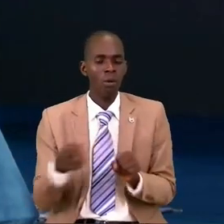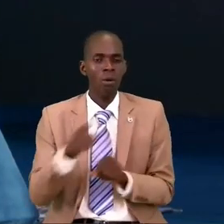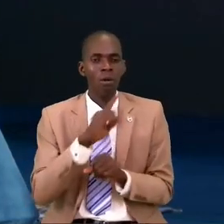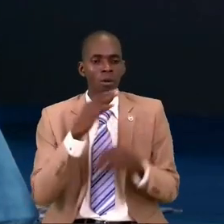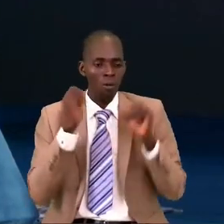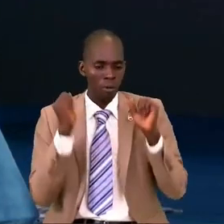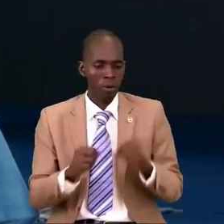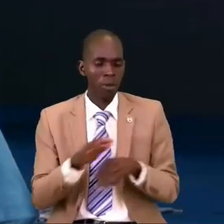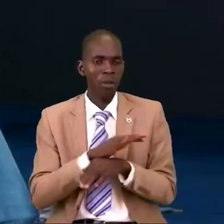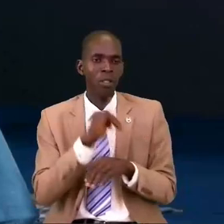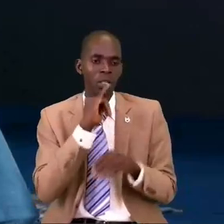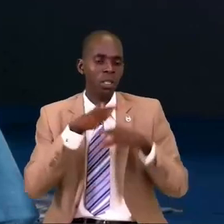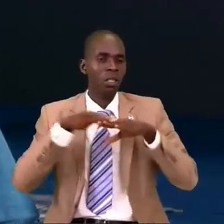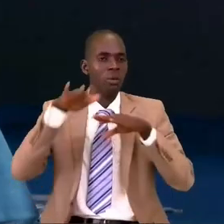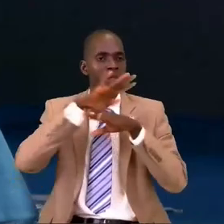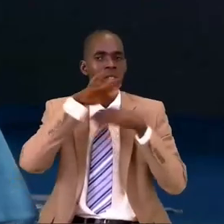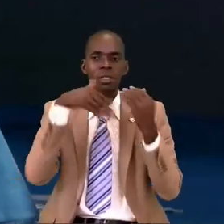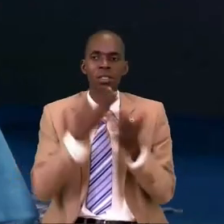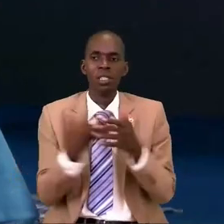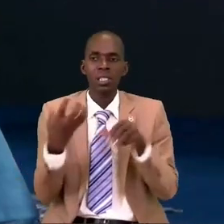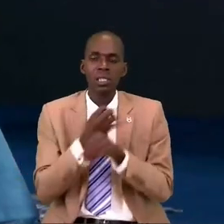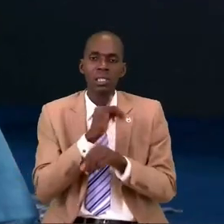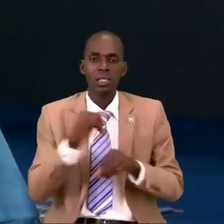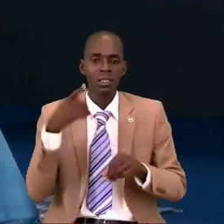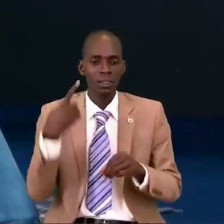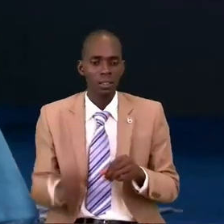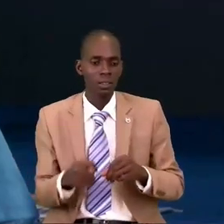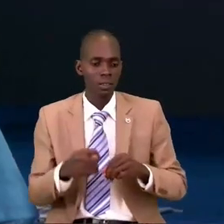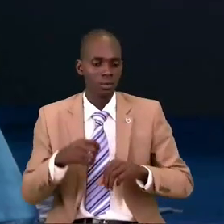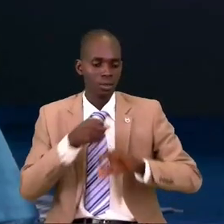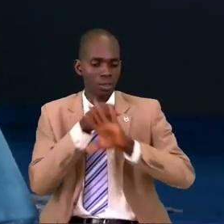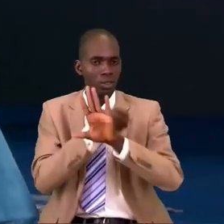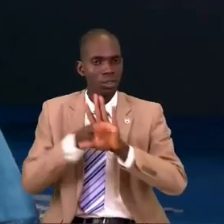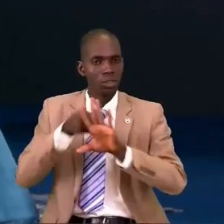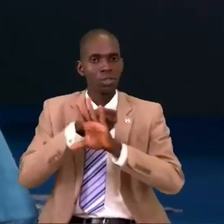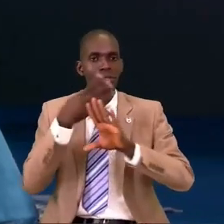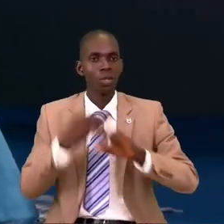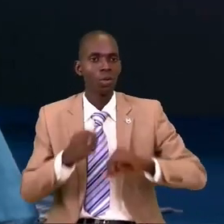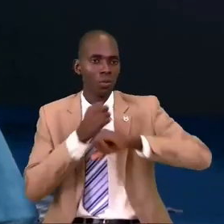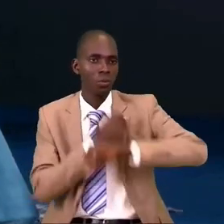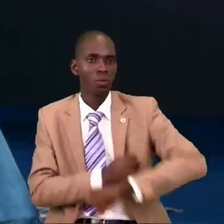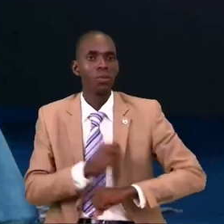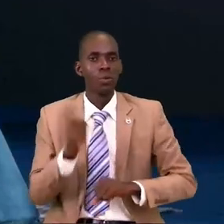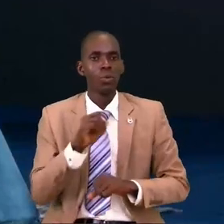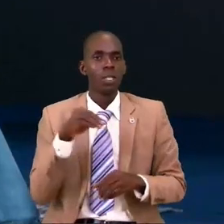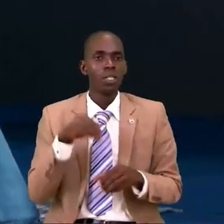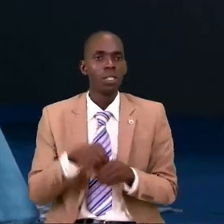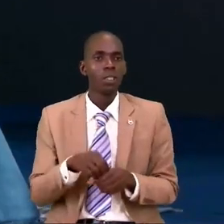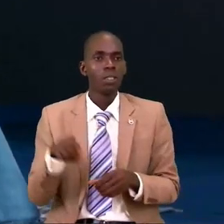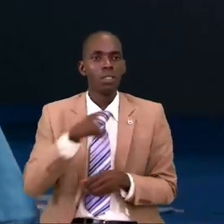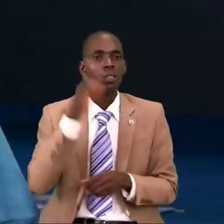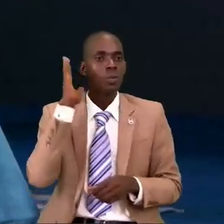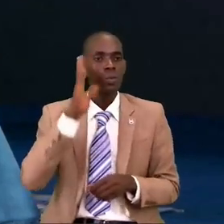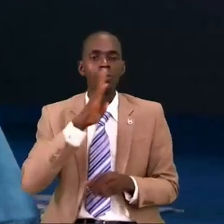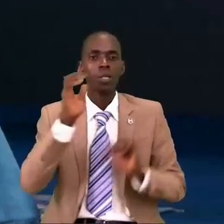le bouclier de la foi avec lequel vous pourrez éteindre tous les traits enflammés du malin.